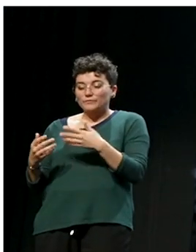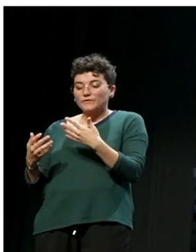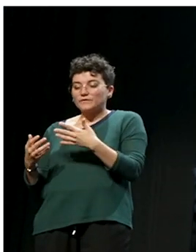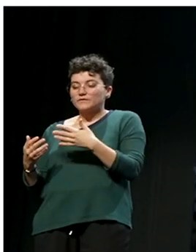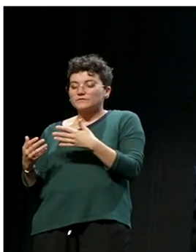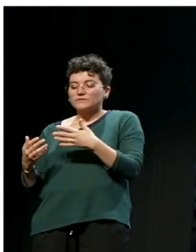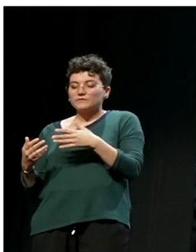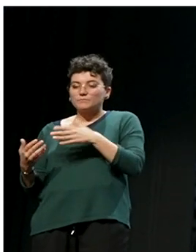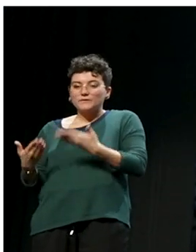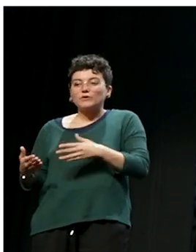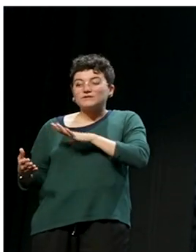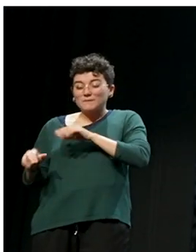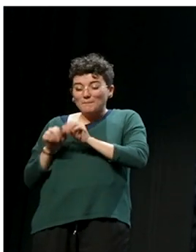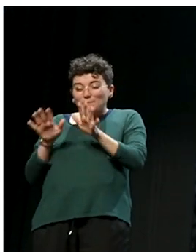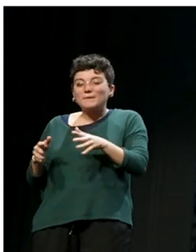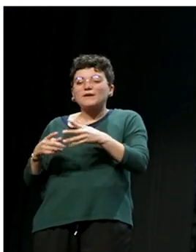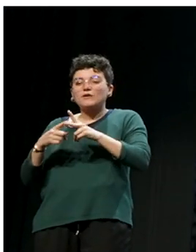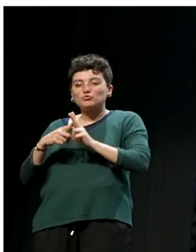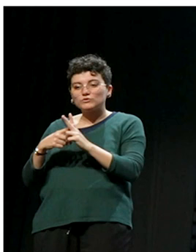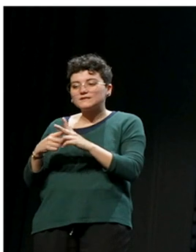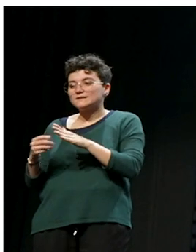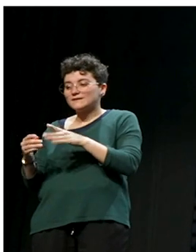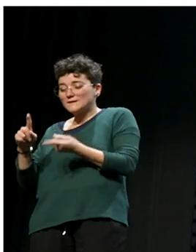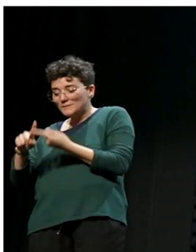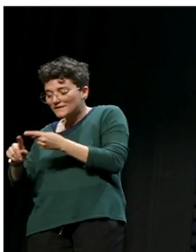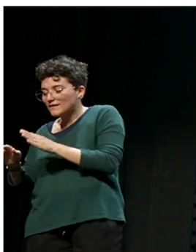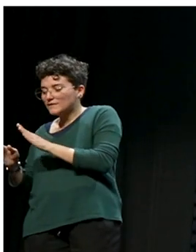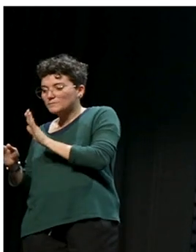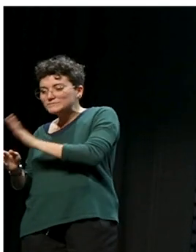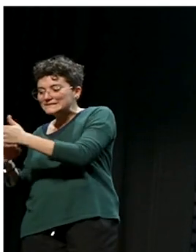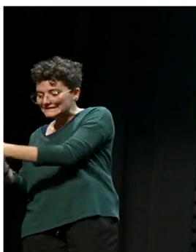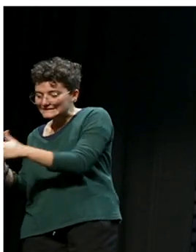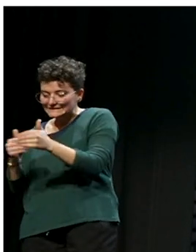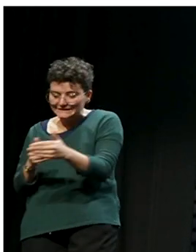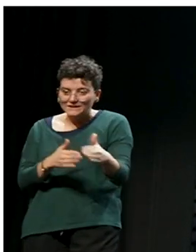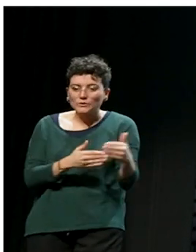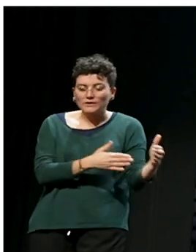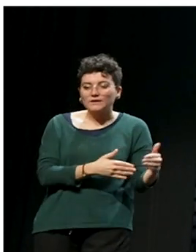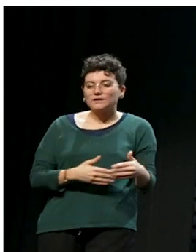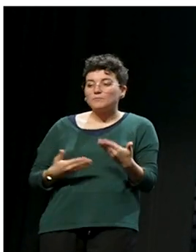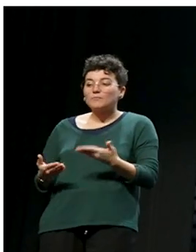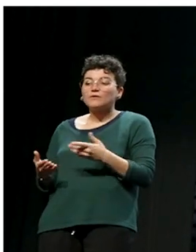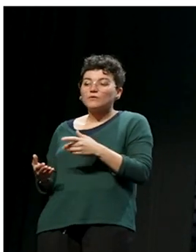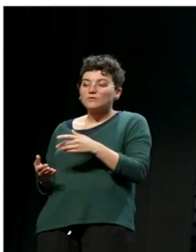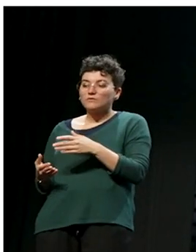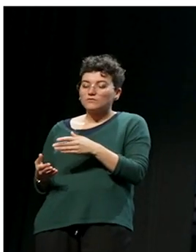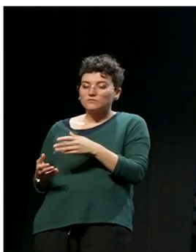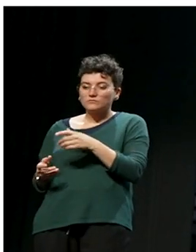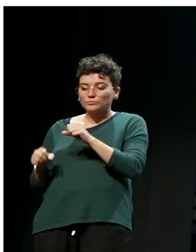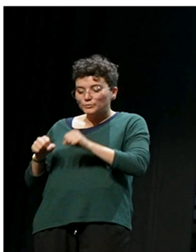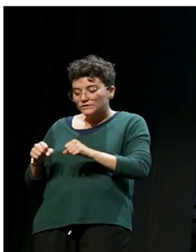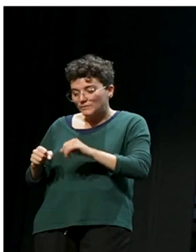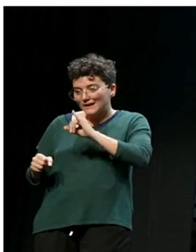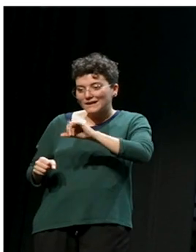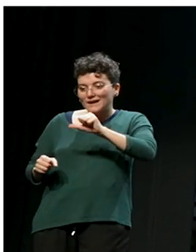que maintenant, les illustrateurs ou n'importe quelle société, il y a beaucoup de sociétés qui le font, développent leurs propres IA avec leurs propres images. C'est-à-dire que tout d'un coup, vous